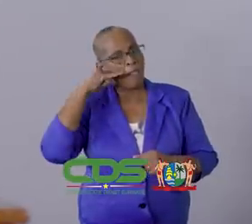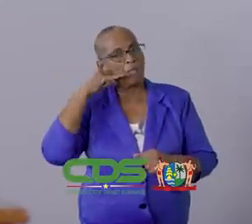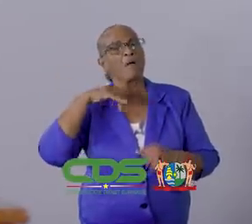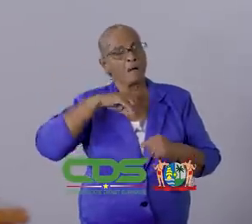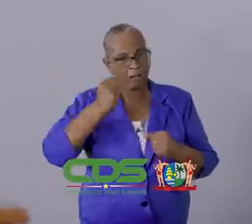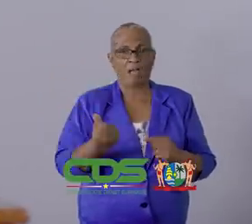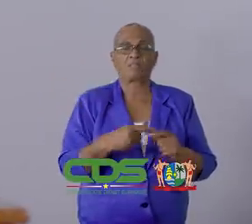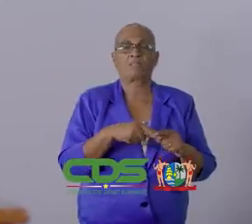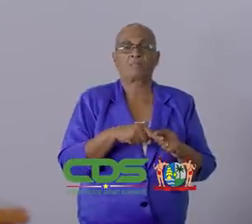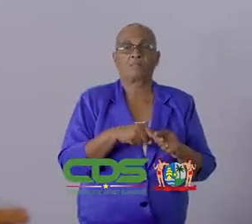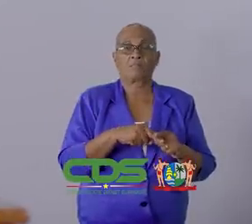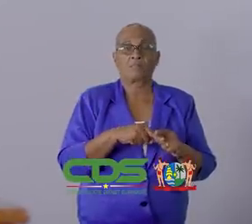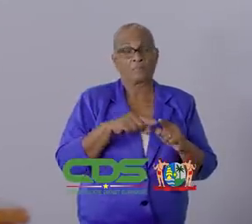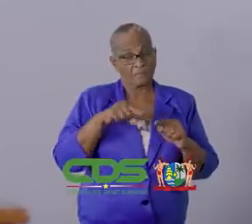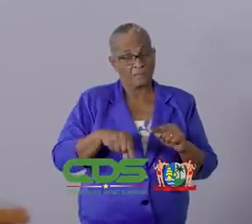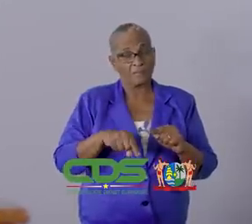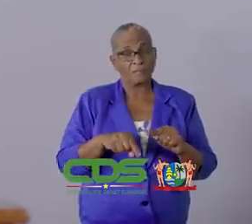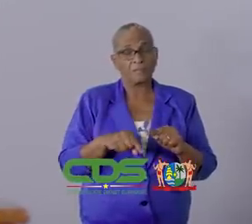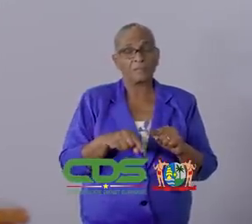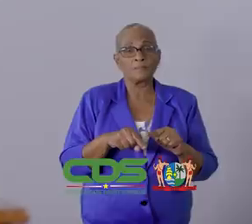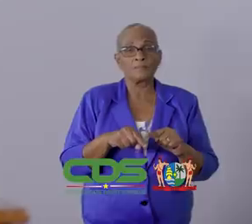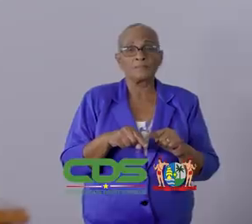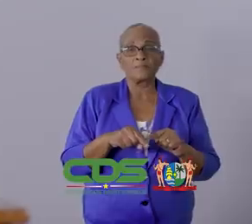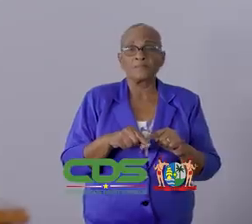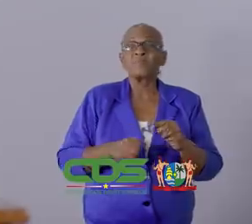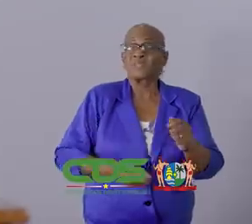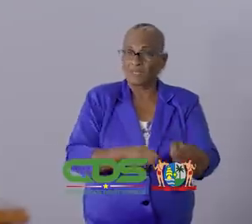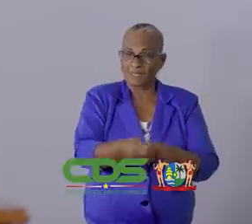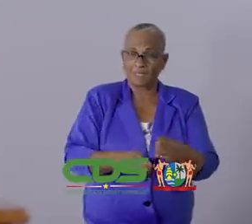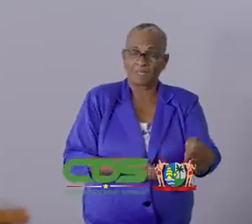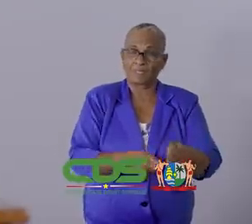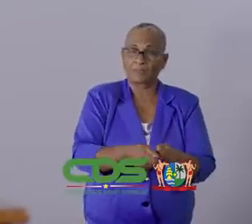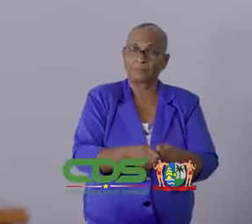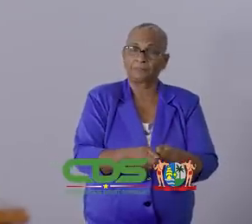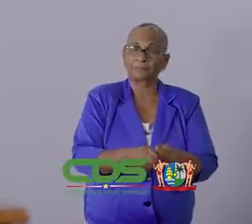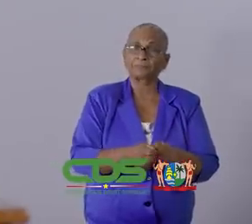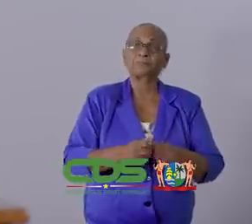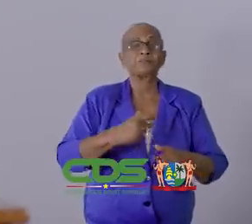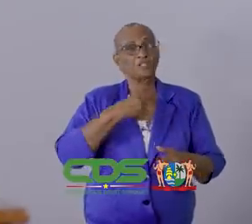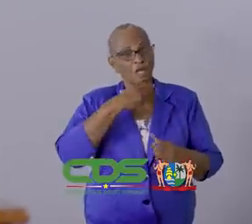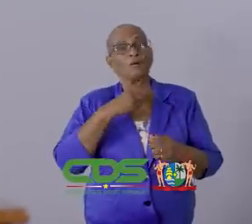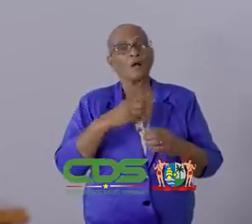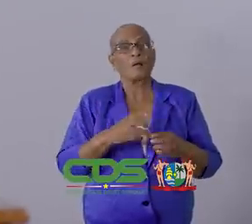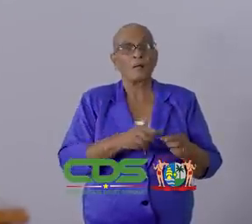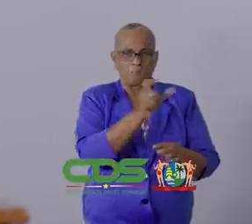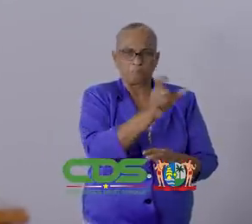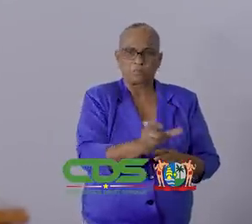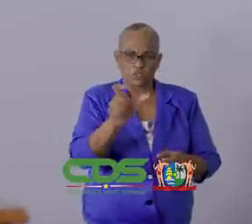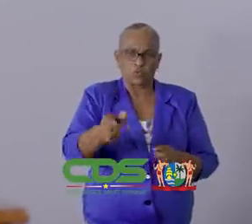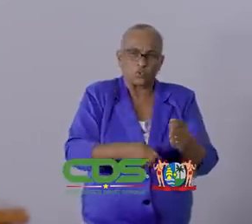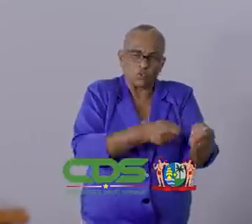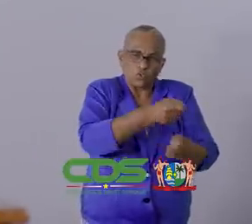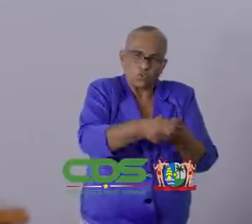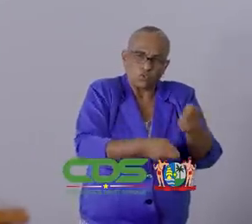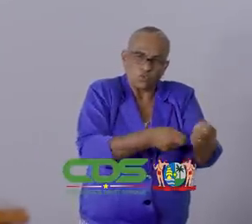105. Het Hoogste College van Staat, de regering, personen uit de